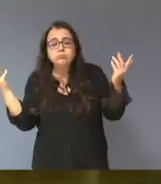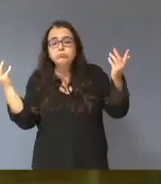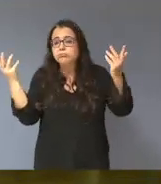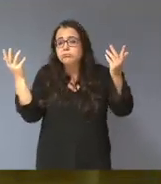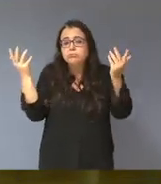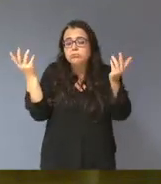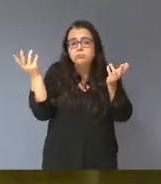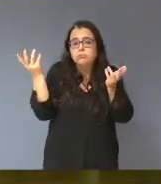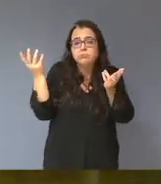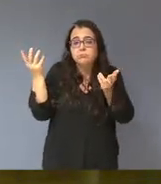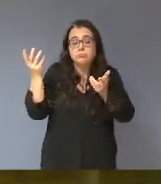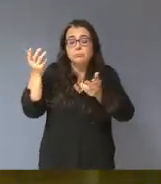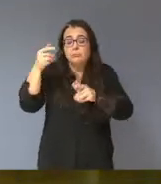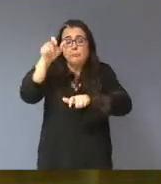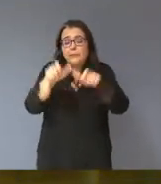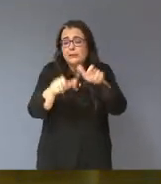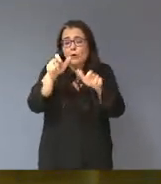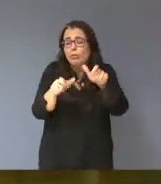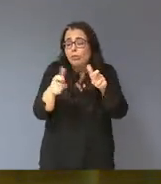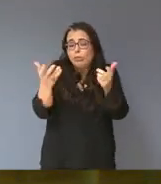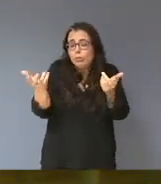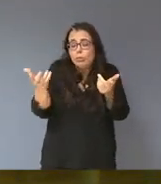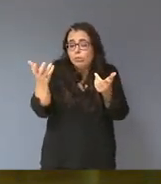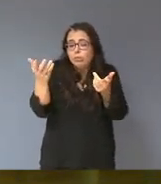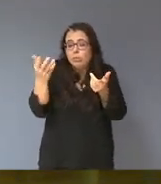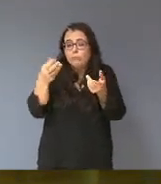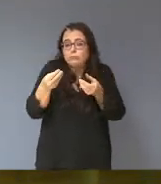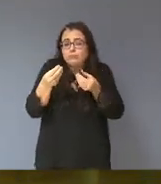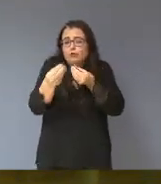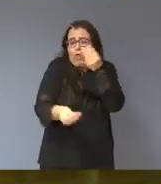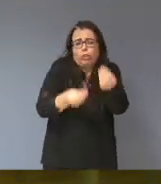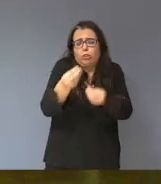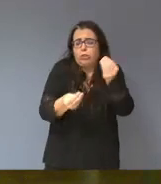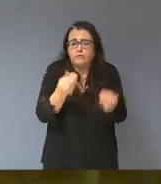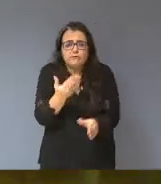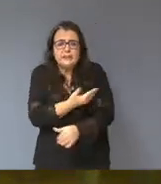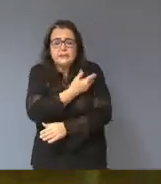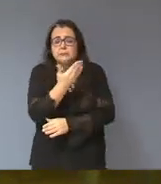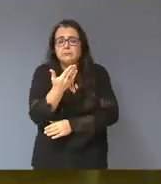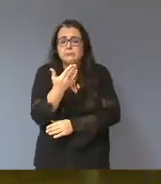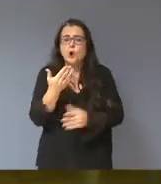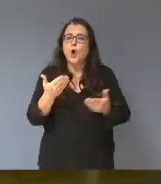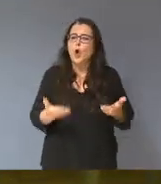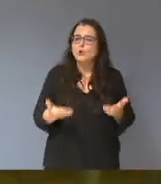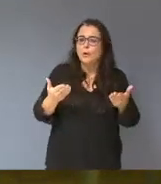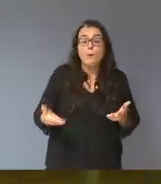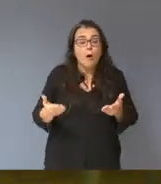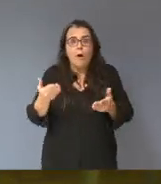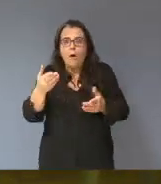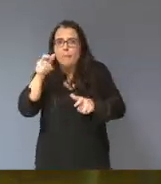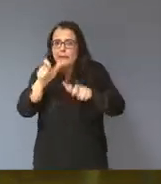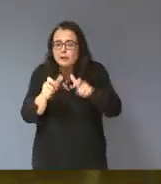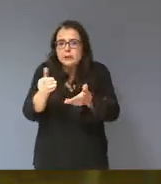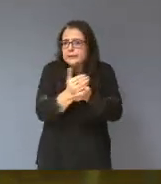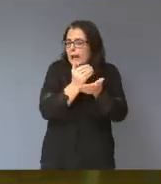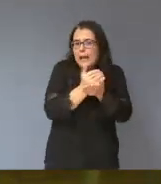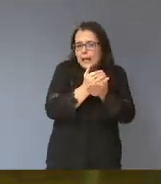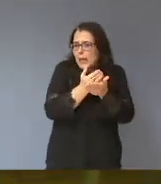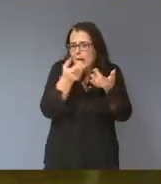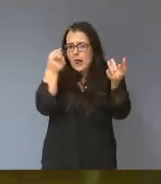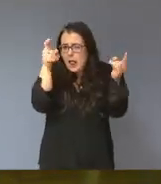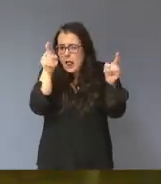donnée à des millions de personnes sans effet secondaire, on est dans une situation où on a actuellement des opérations de contraction de personnel qui pourraient faciliter